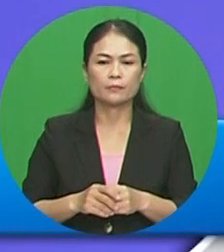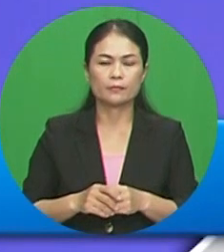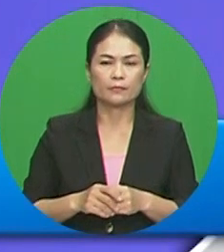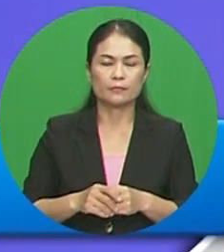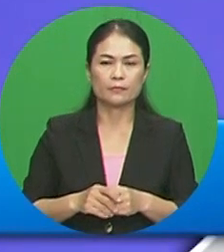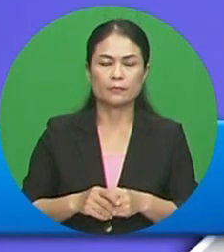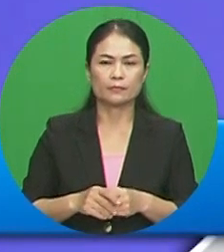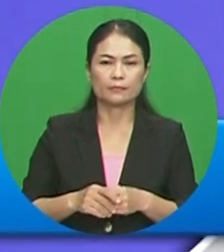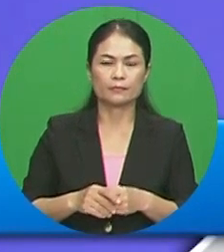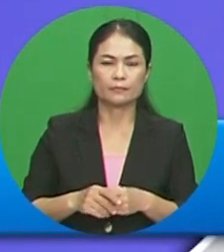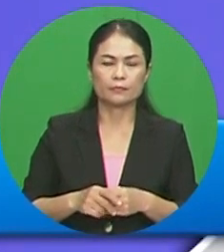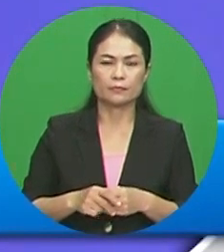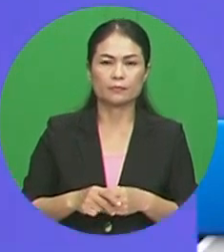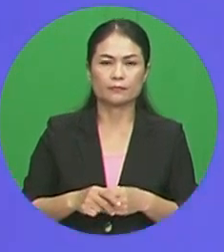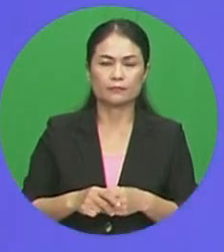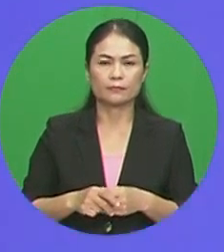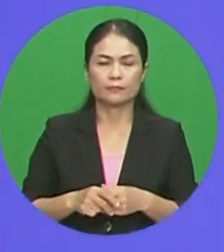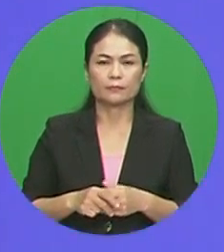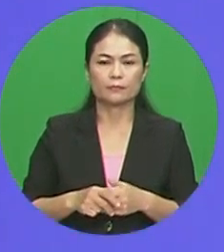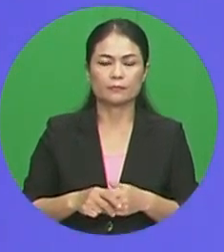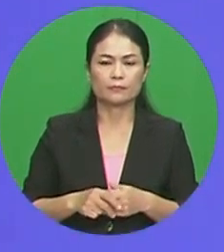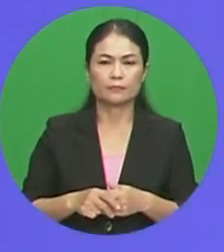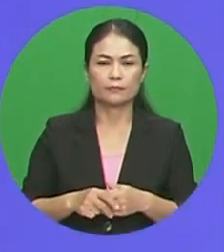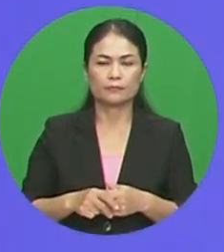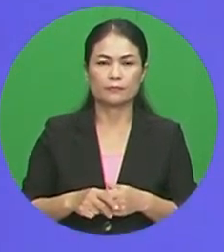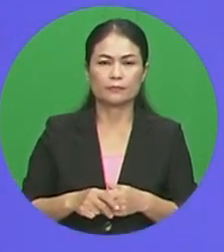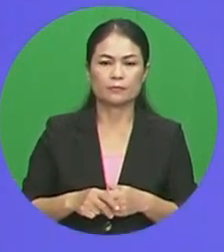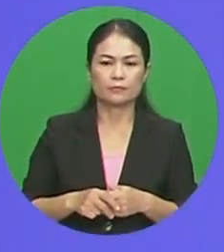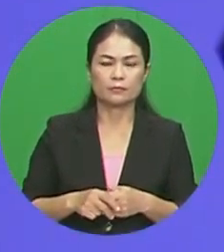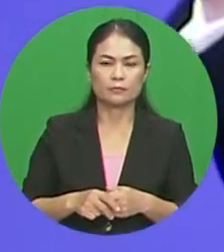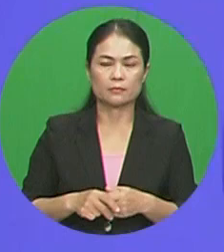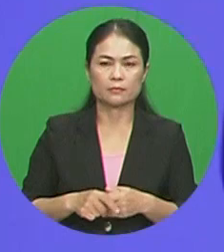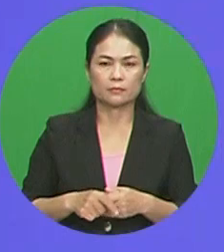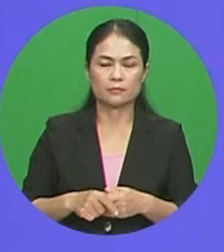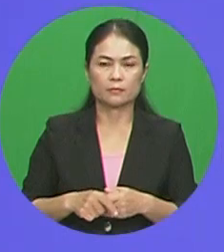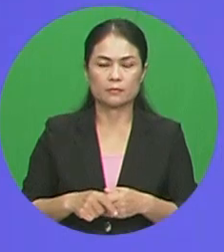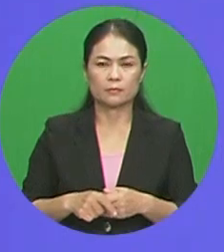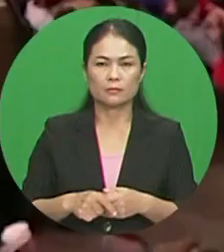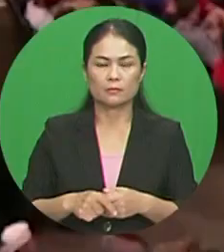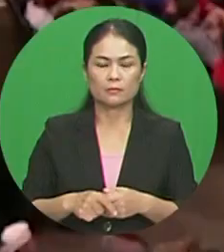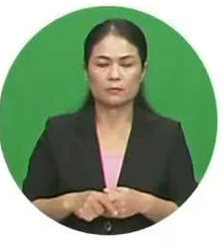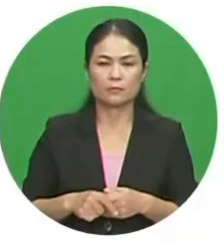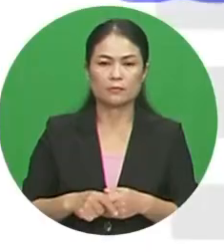Joe, where are you, Joe? Tell me where you are, Joe. But he's going around like I stood up for China.